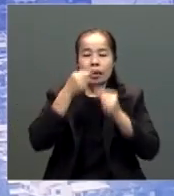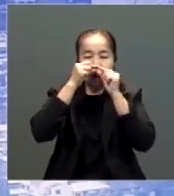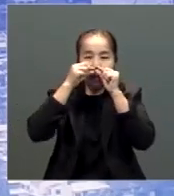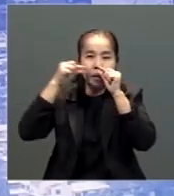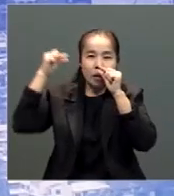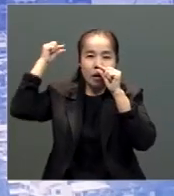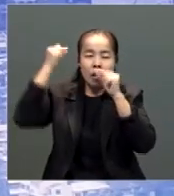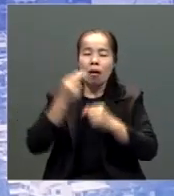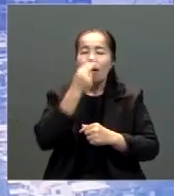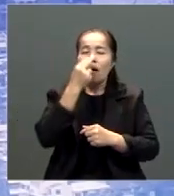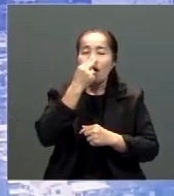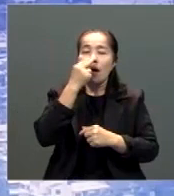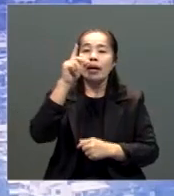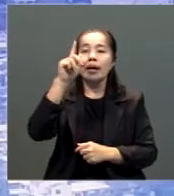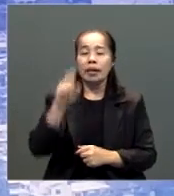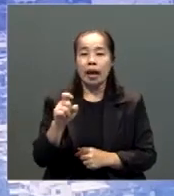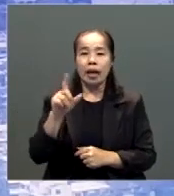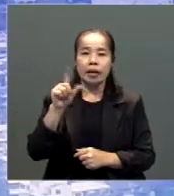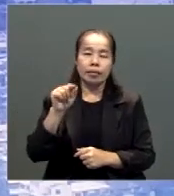ต่อไปก็เสียชีวิตในวันที่ 27